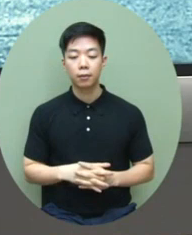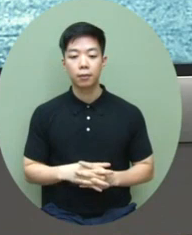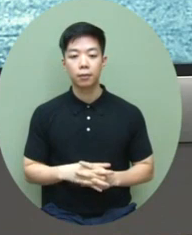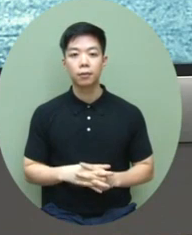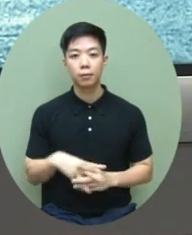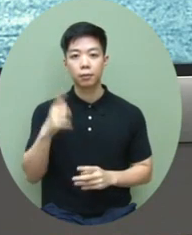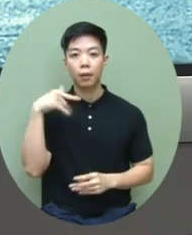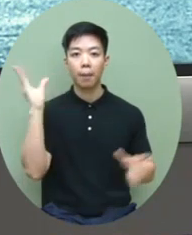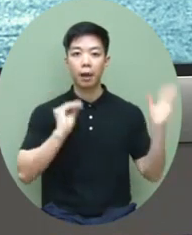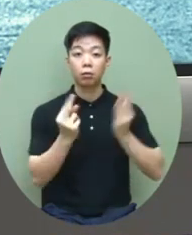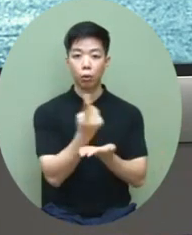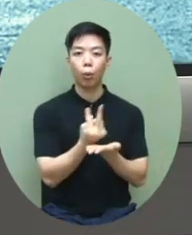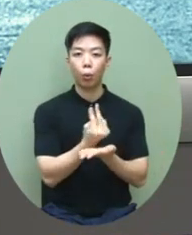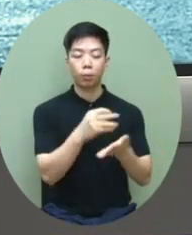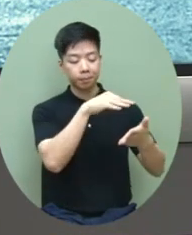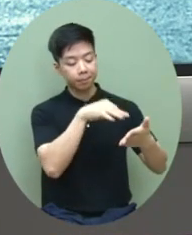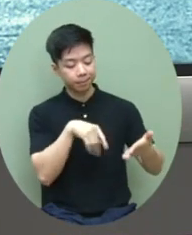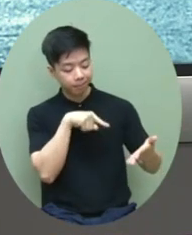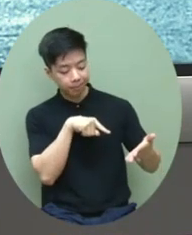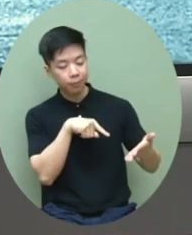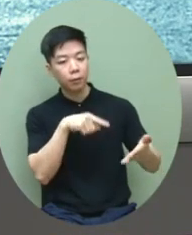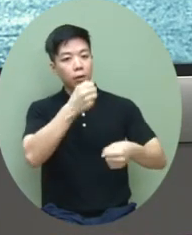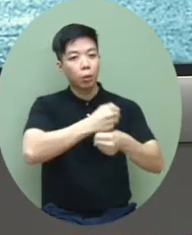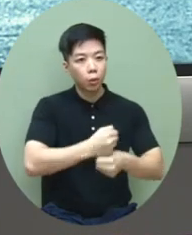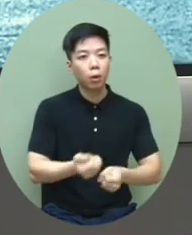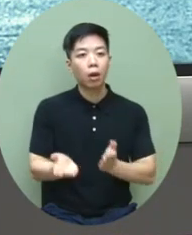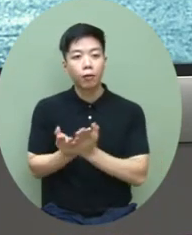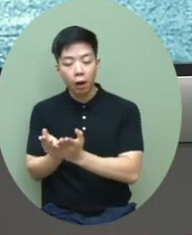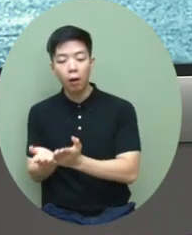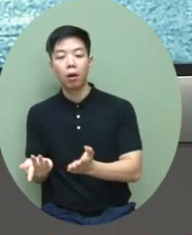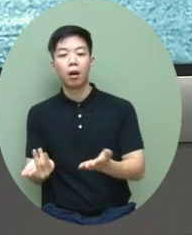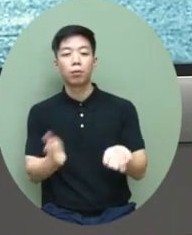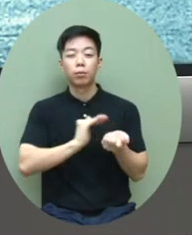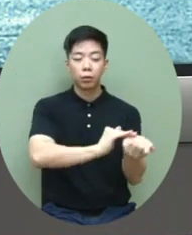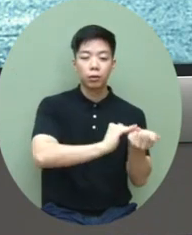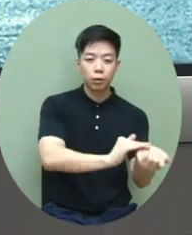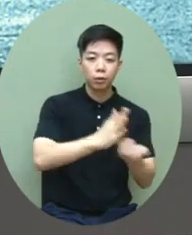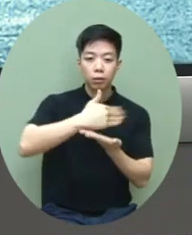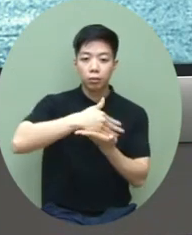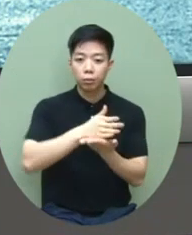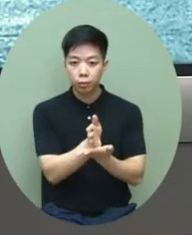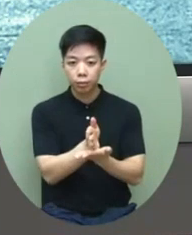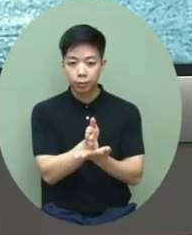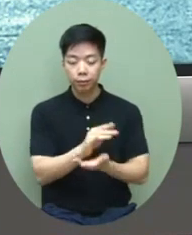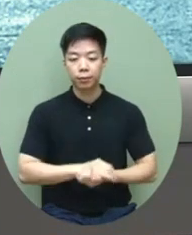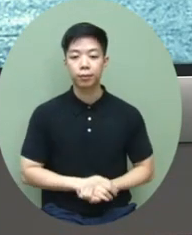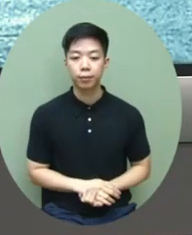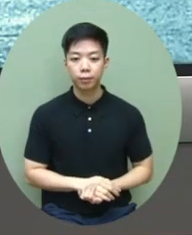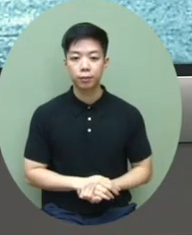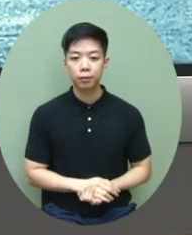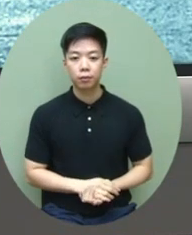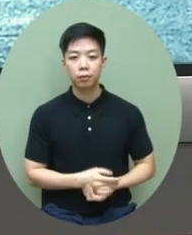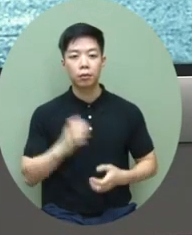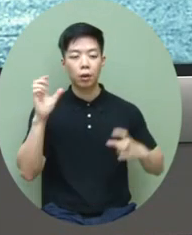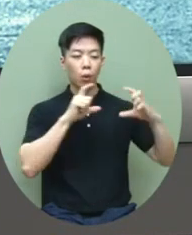嗰個新聞稿都有講啦，即係翻工翻學去指定嘅醫療處所嘅服務係嘅皇馬人士應該係唔受呢、這個